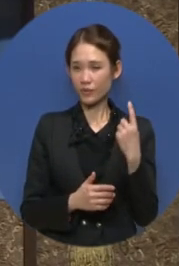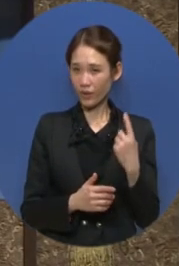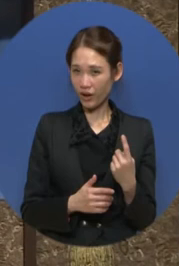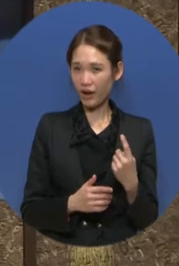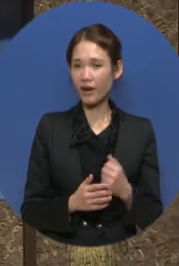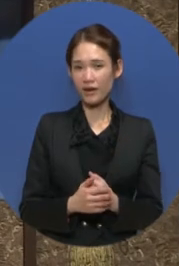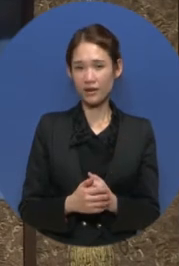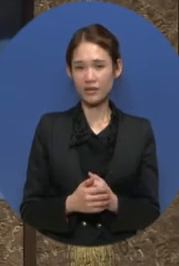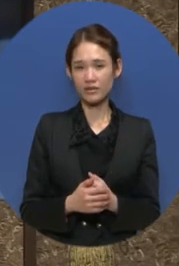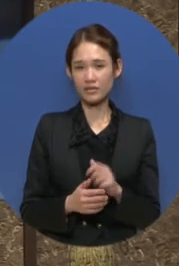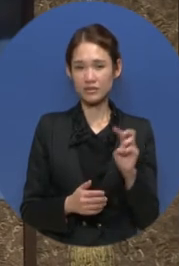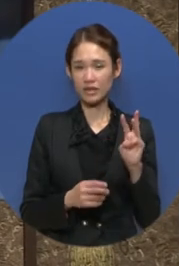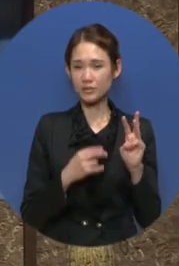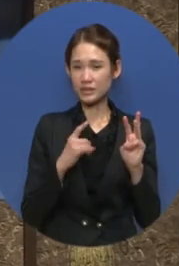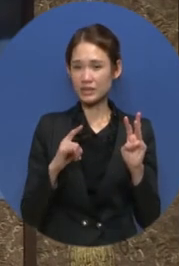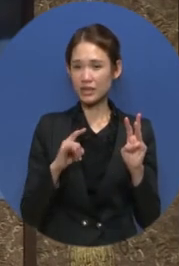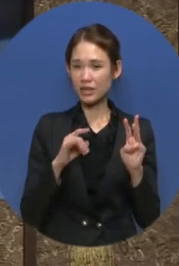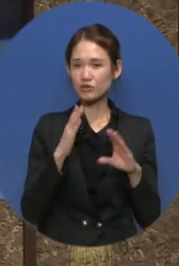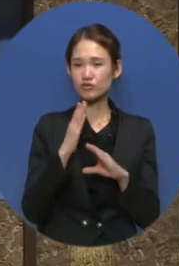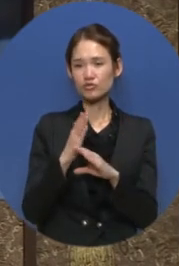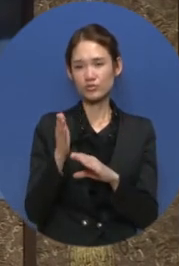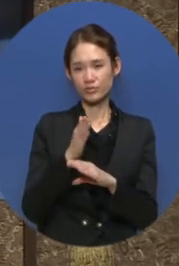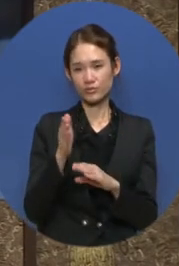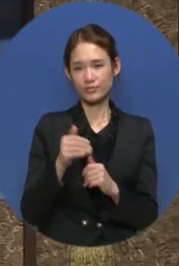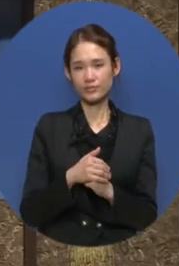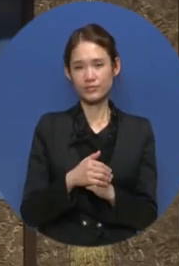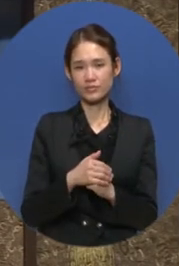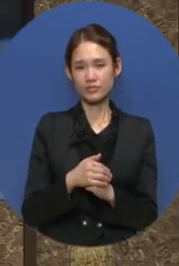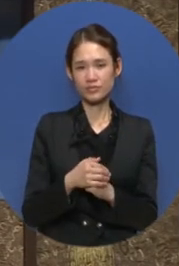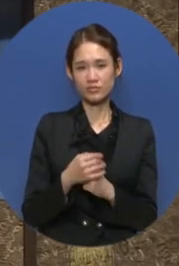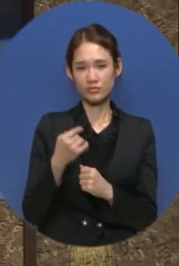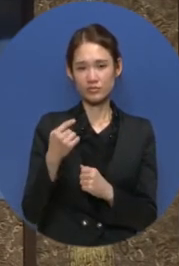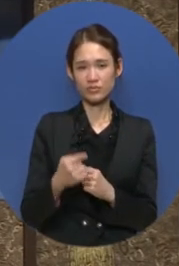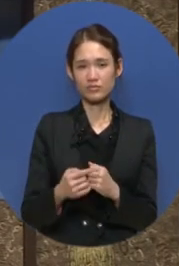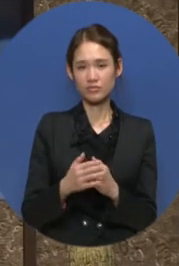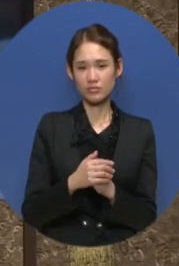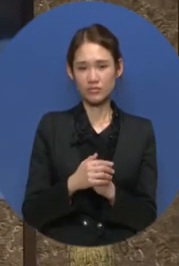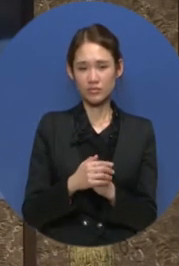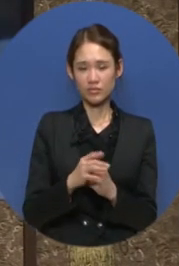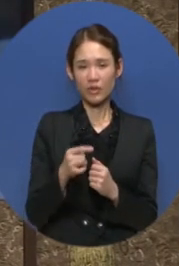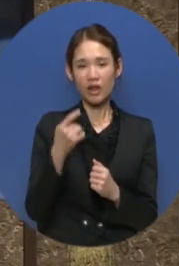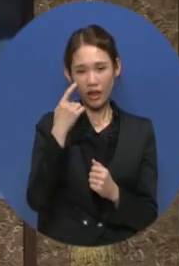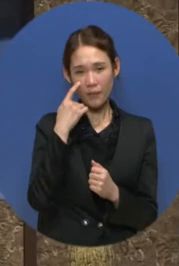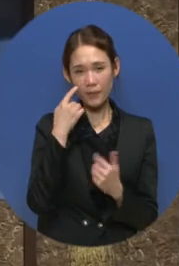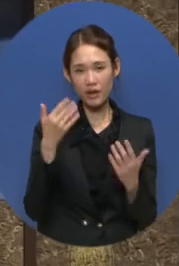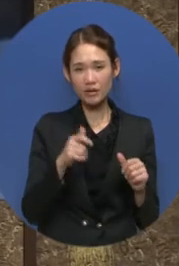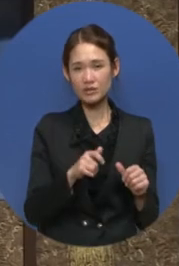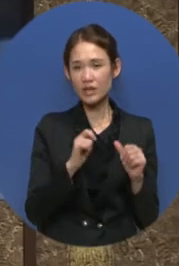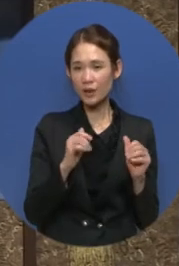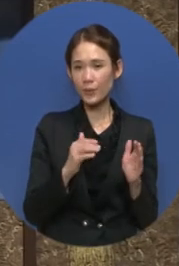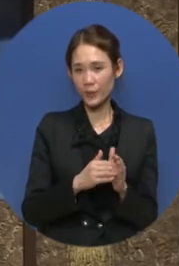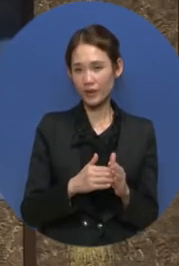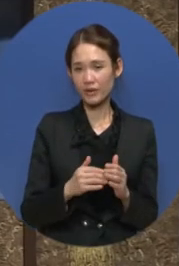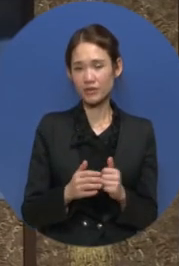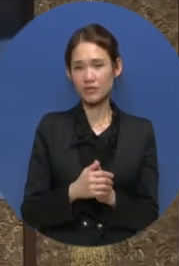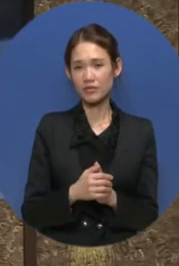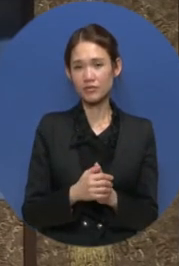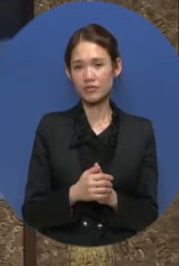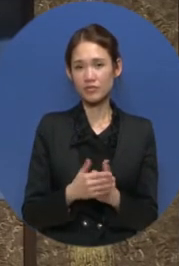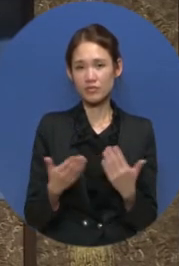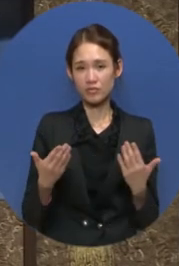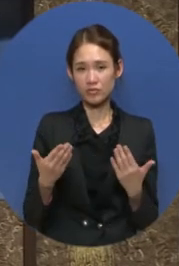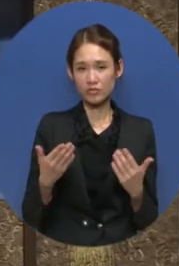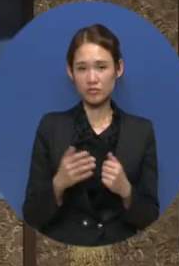왔더라고요. 30대 중반쯤 됐는데 네. 와서 그래 그럼 한번 일을 해보고 싶어서 채용을 했죠. 네. 근데 일을